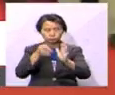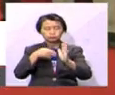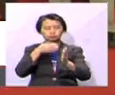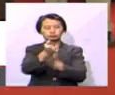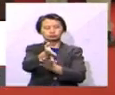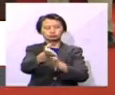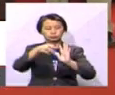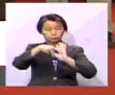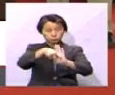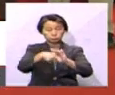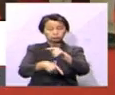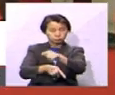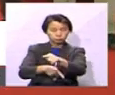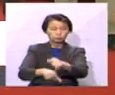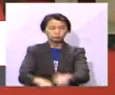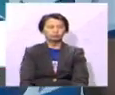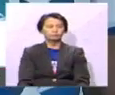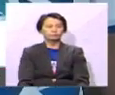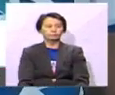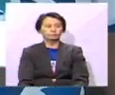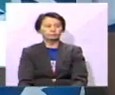yang berlangsung.